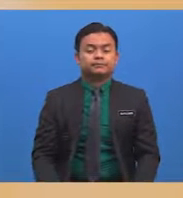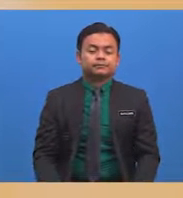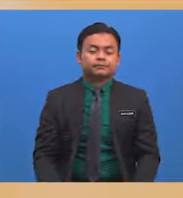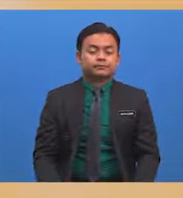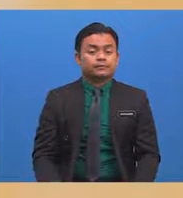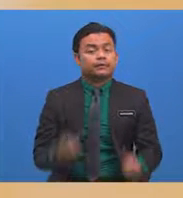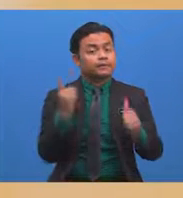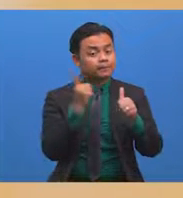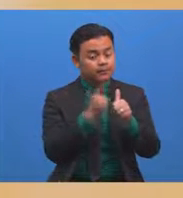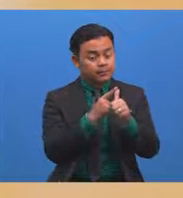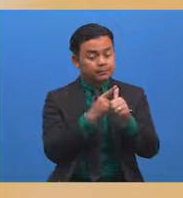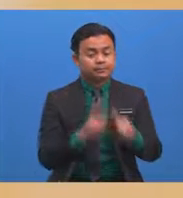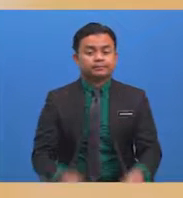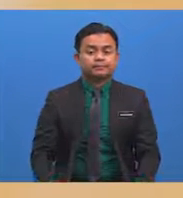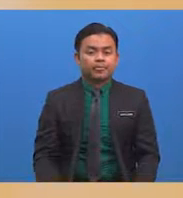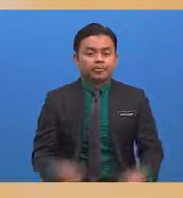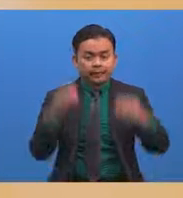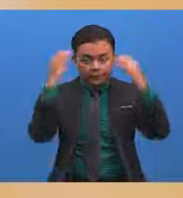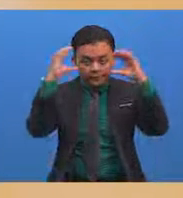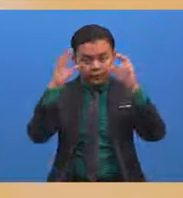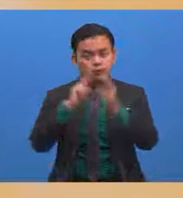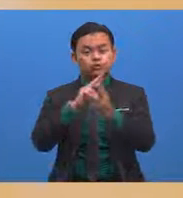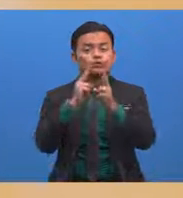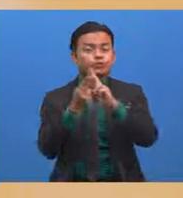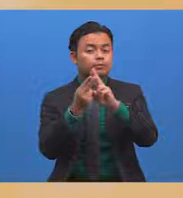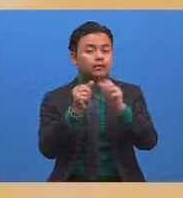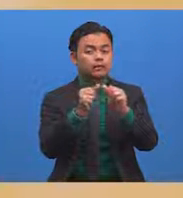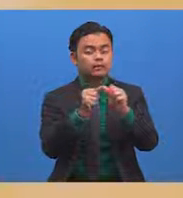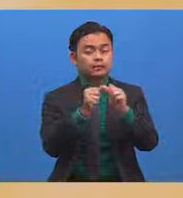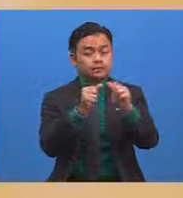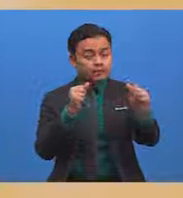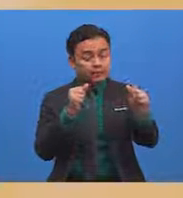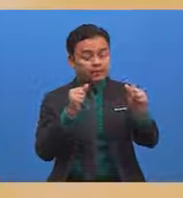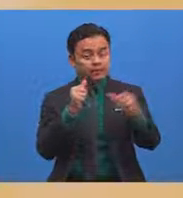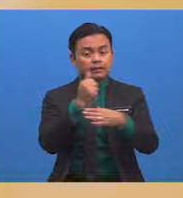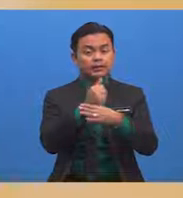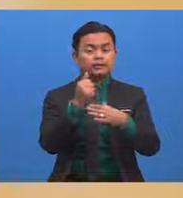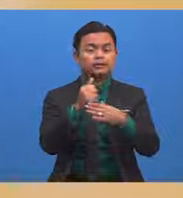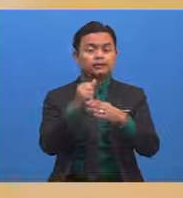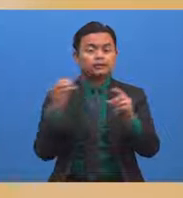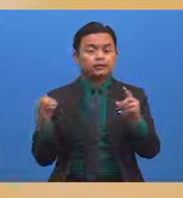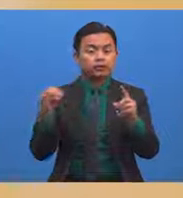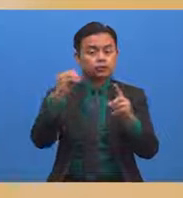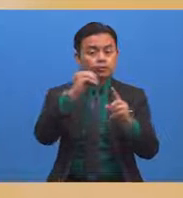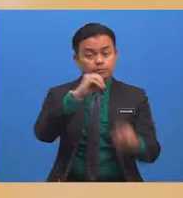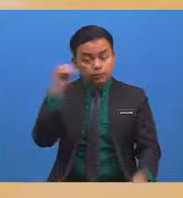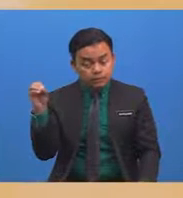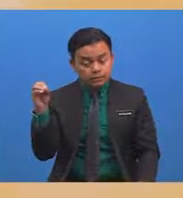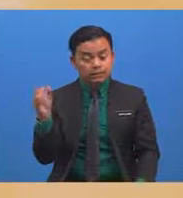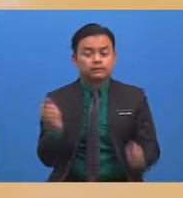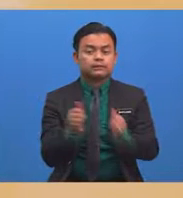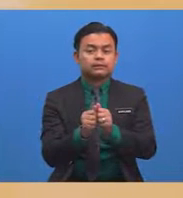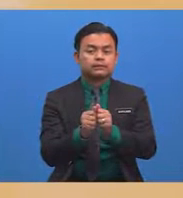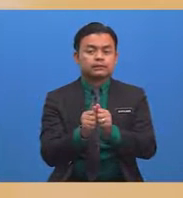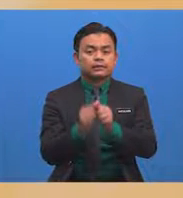yang pertama, cikgu mengubah jarak antara objek dengan skrin. Kaedah yang